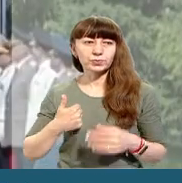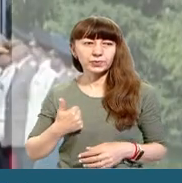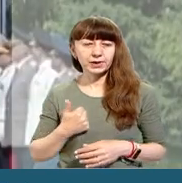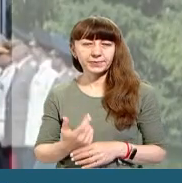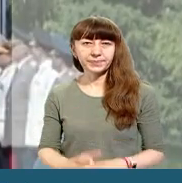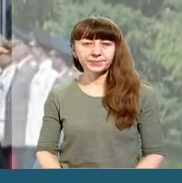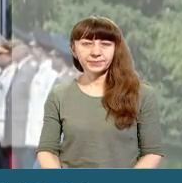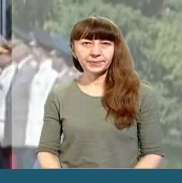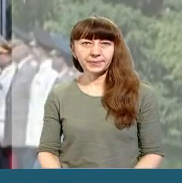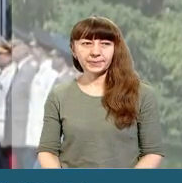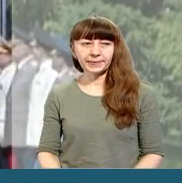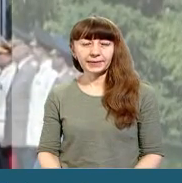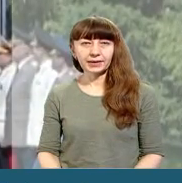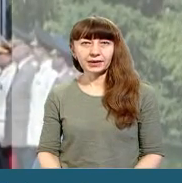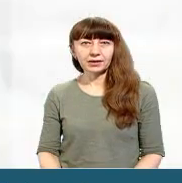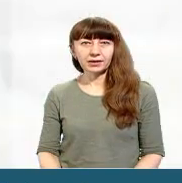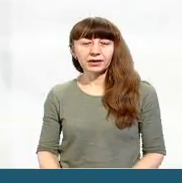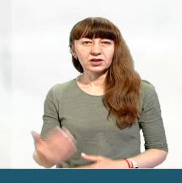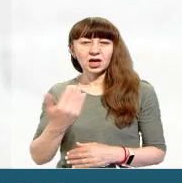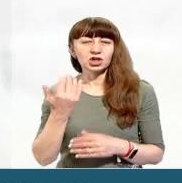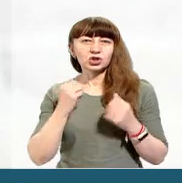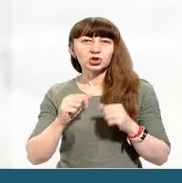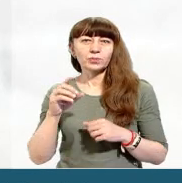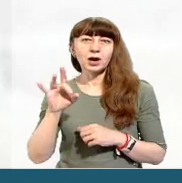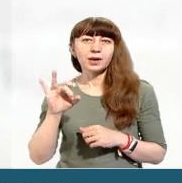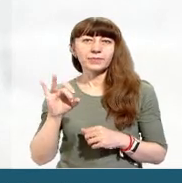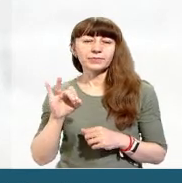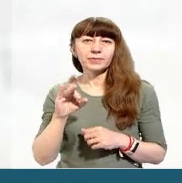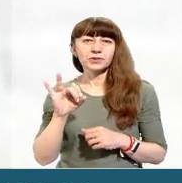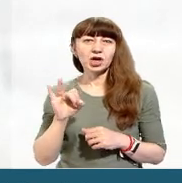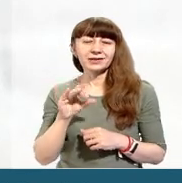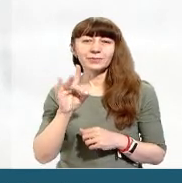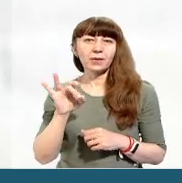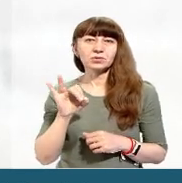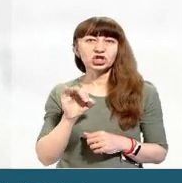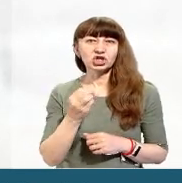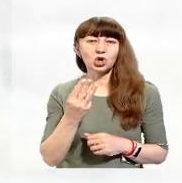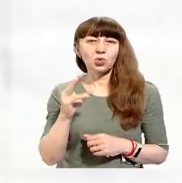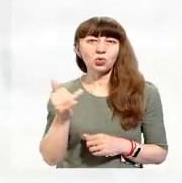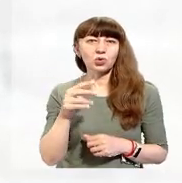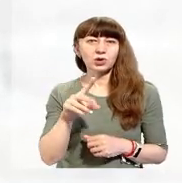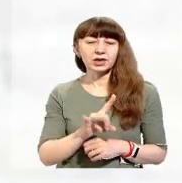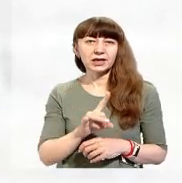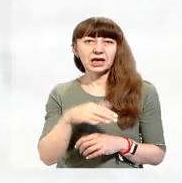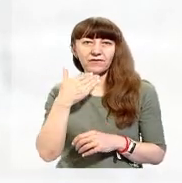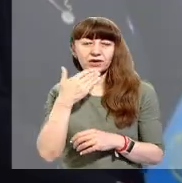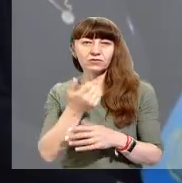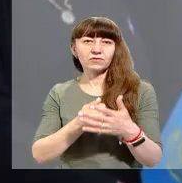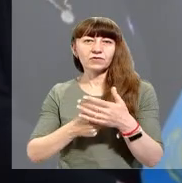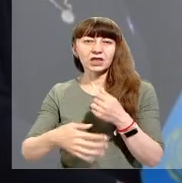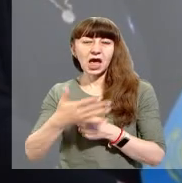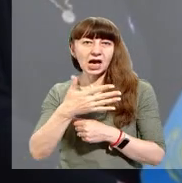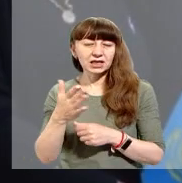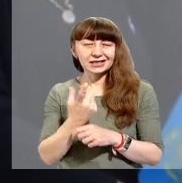ең абыройлы міндет. Әйгілі батырымыз Бауыржан Момышұлы ердің туы